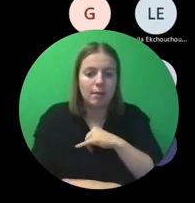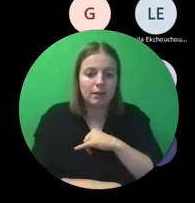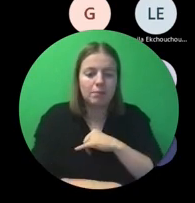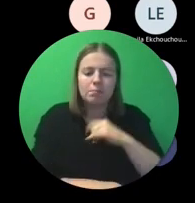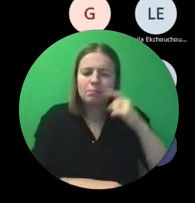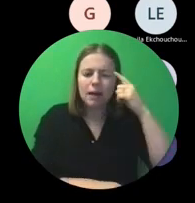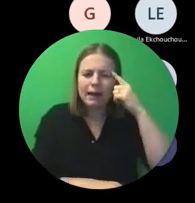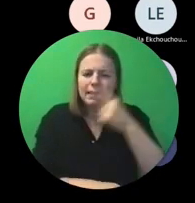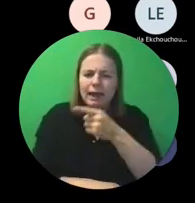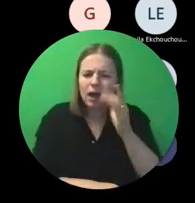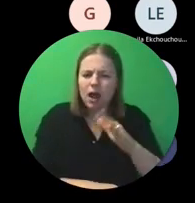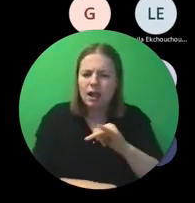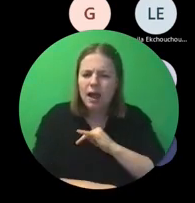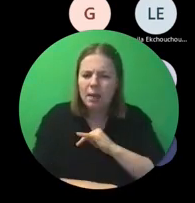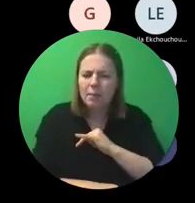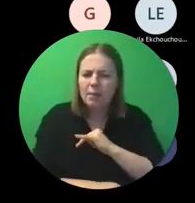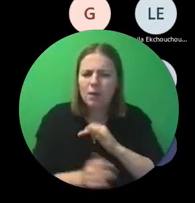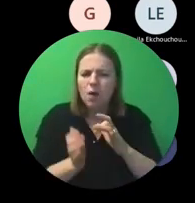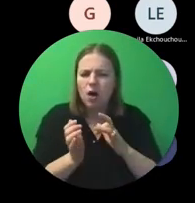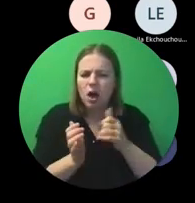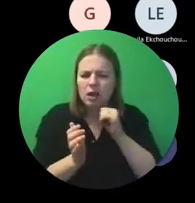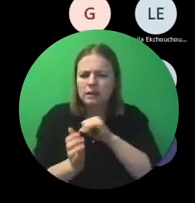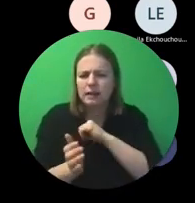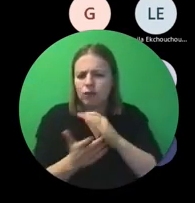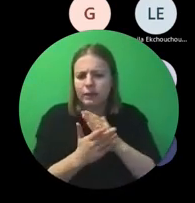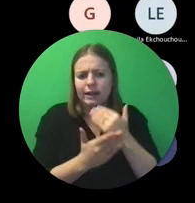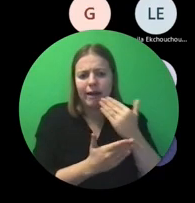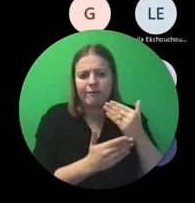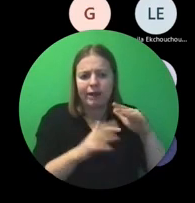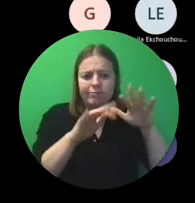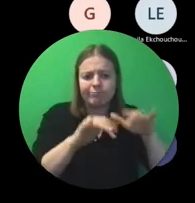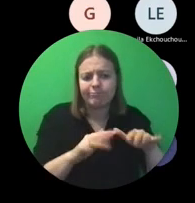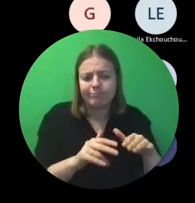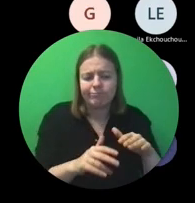Ik denk dat je die normaal al hebt als je zelf de aanvraag geschreven hebt. kan dan niet anders.